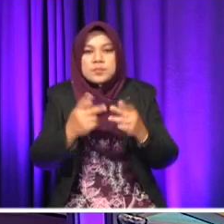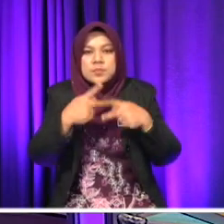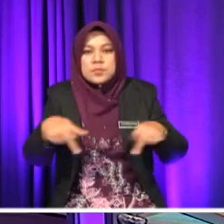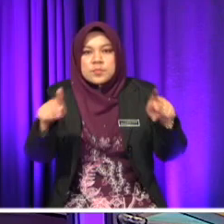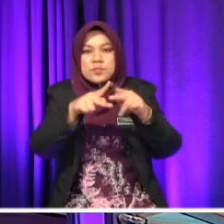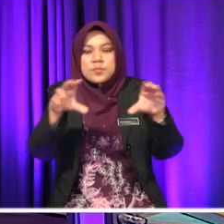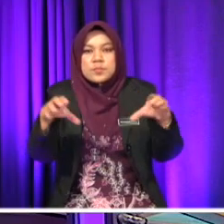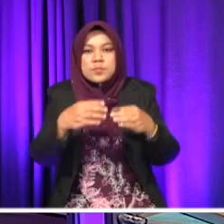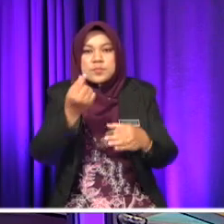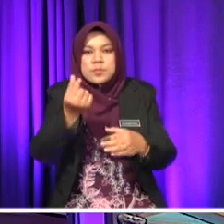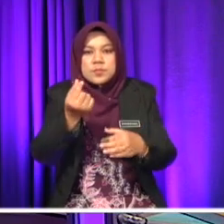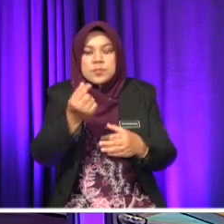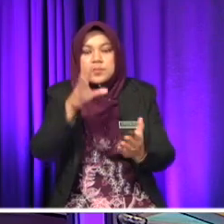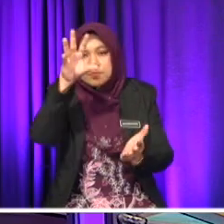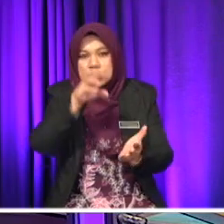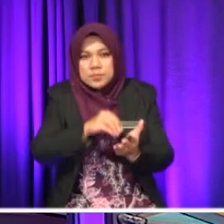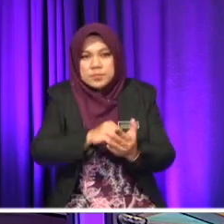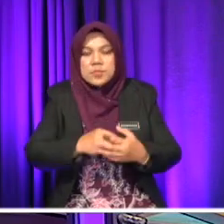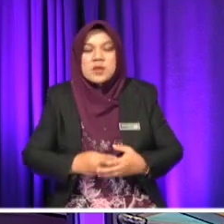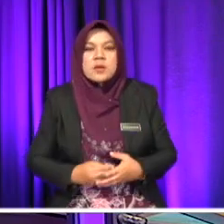catatan pada aplikasi